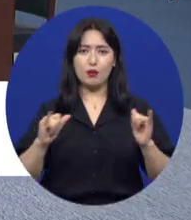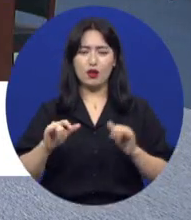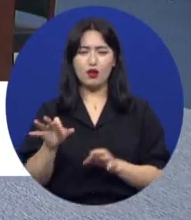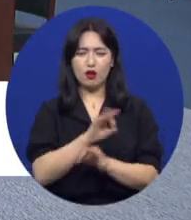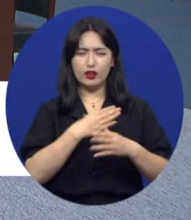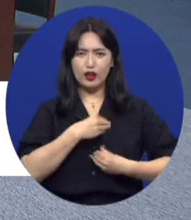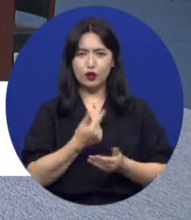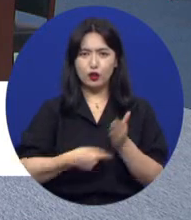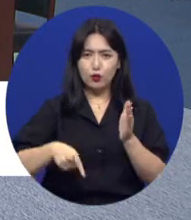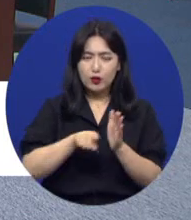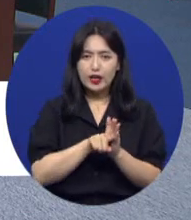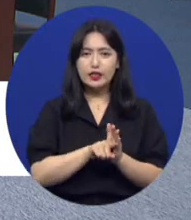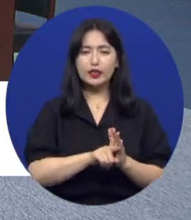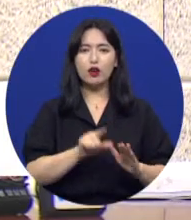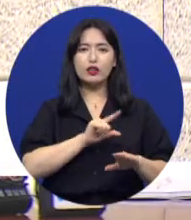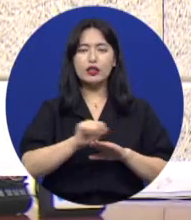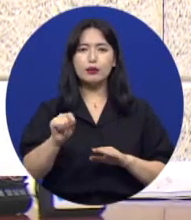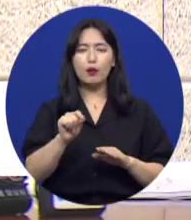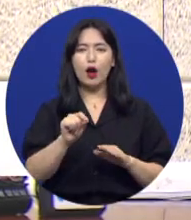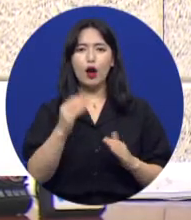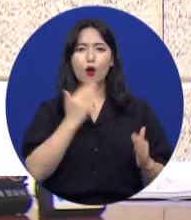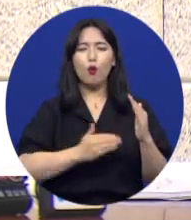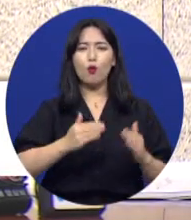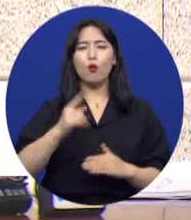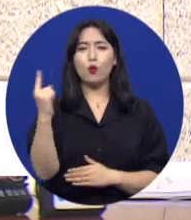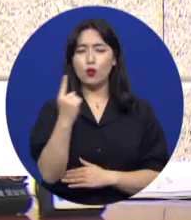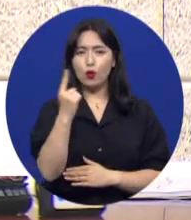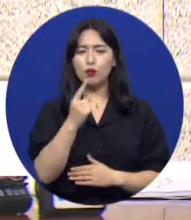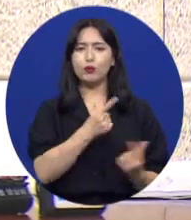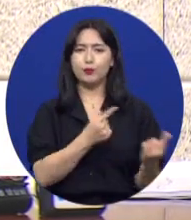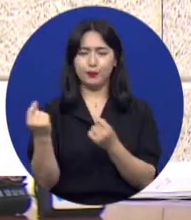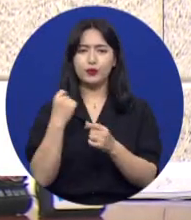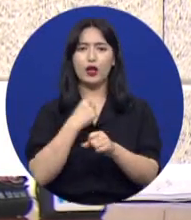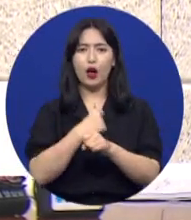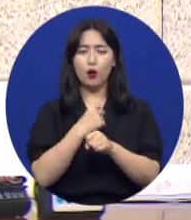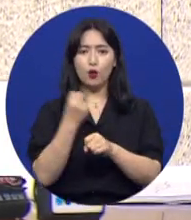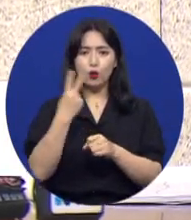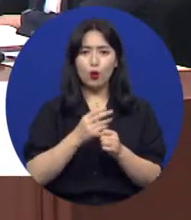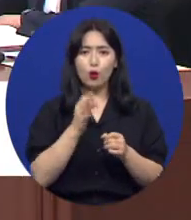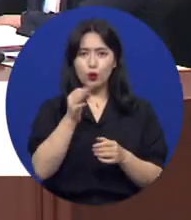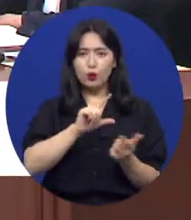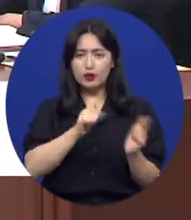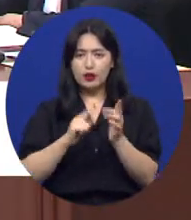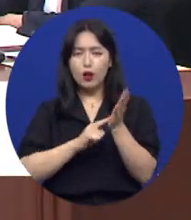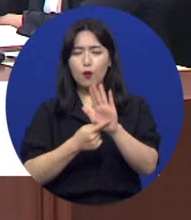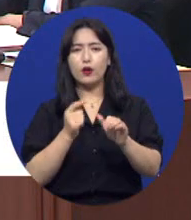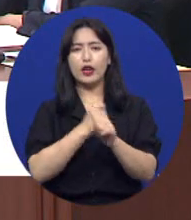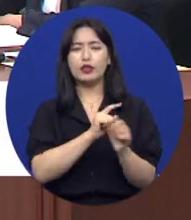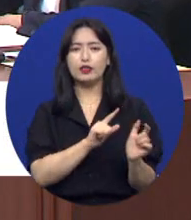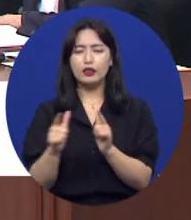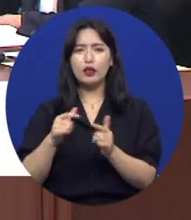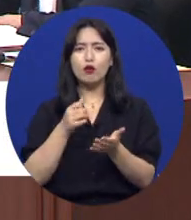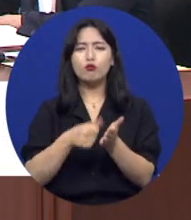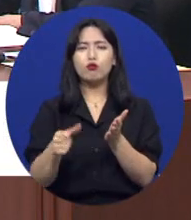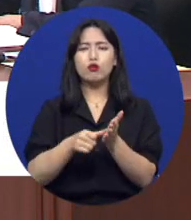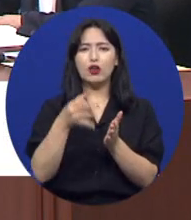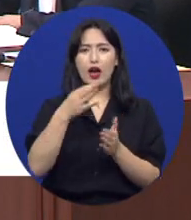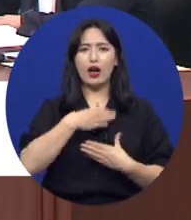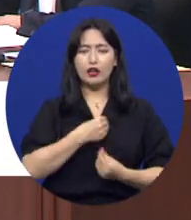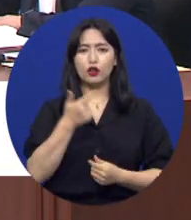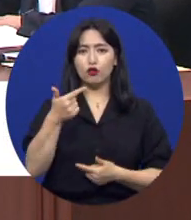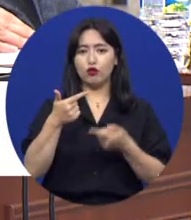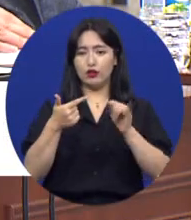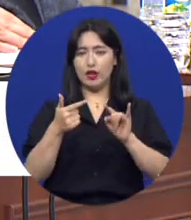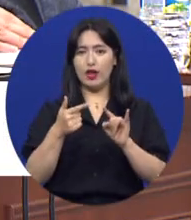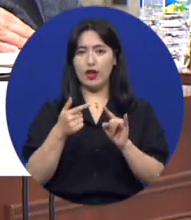지방 공공요금을 동결하고 장바구니 가격 동향을 공개하는 등 물가안정 6대 대책